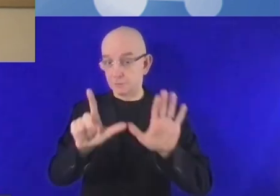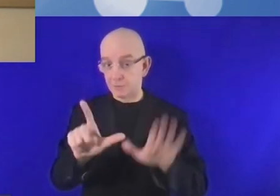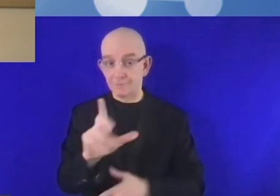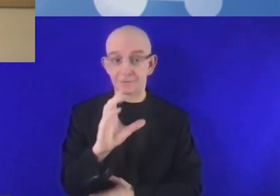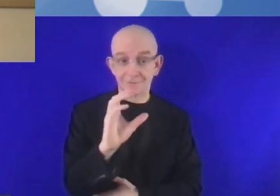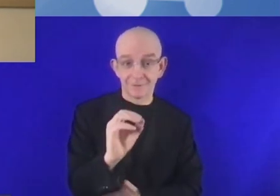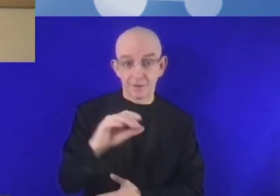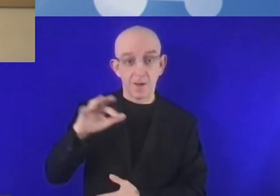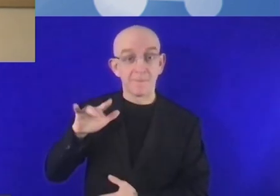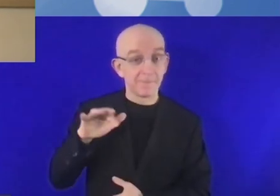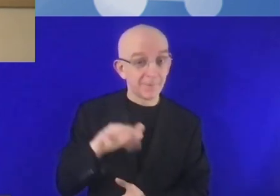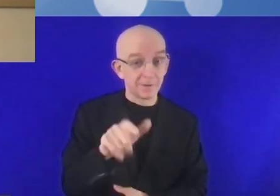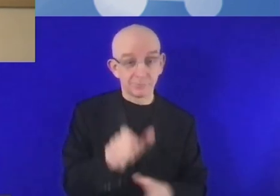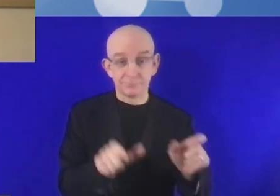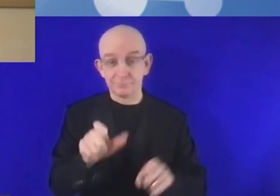świecie.